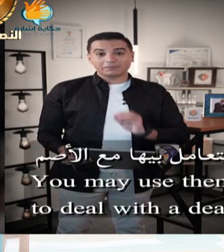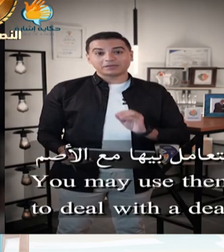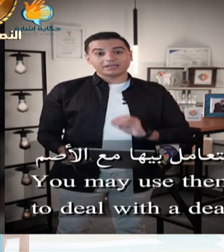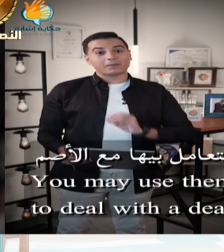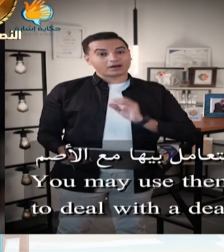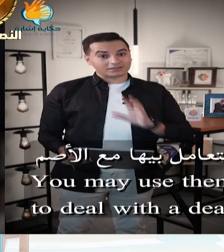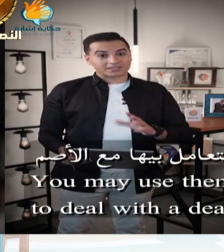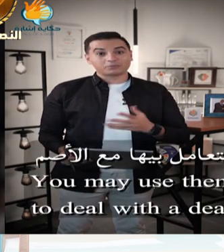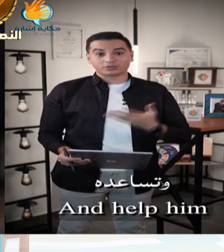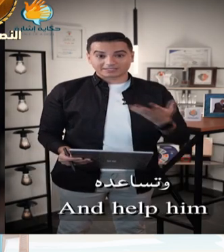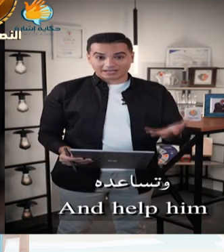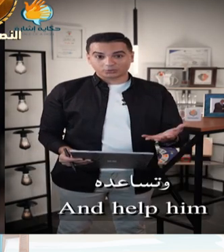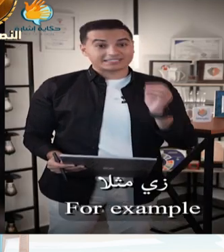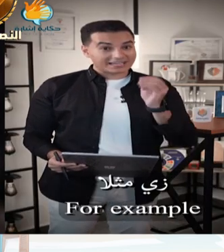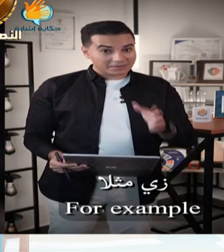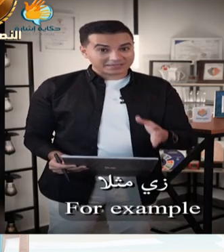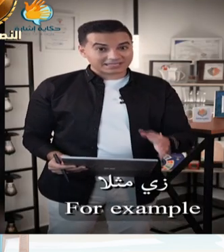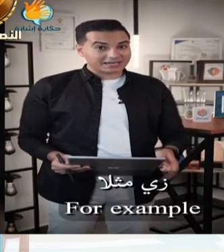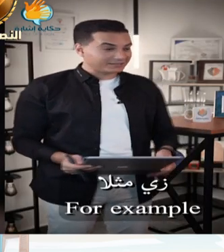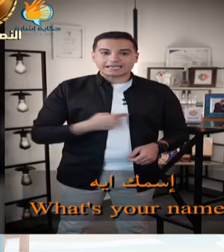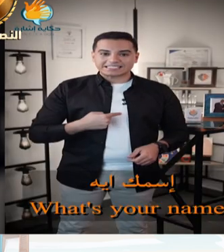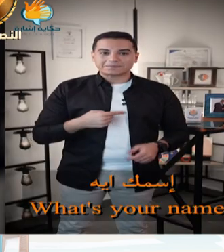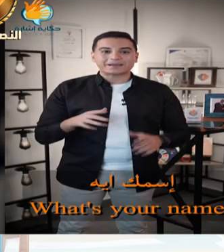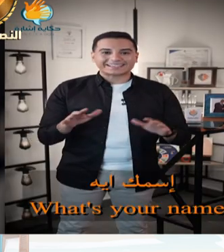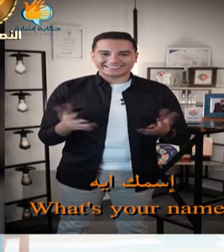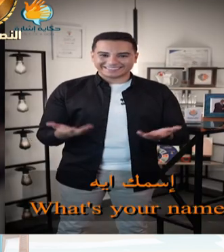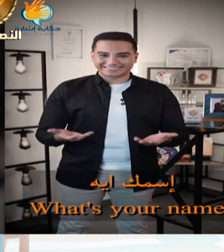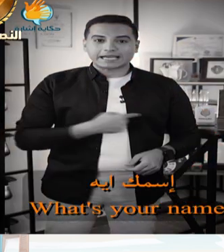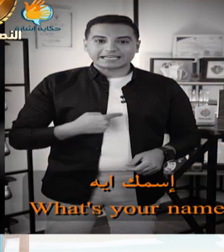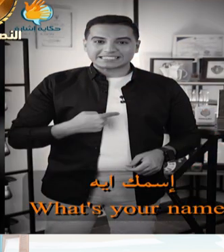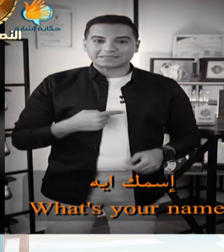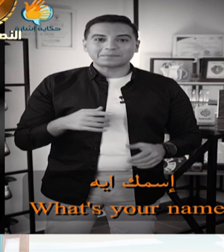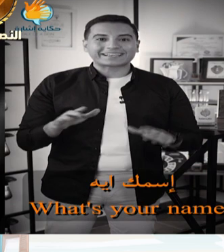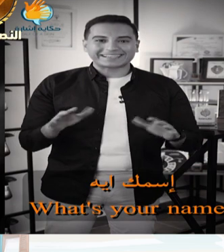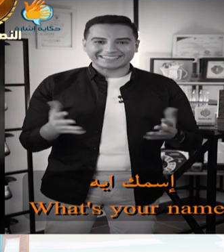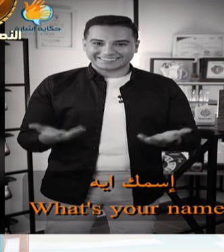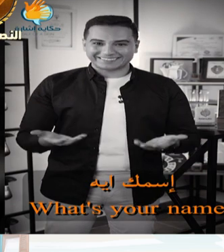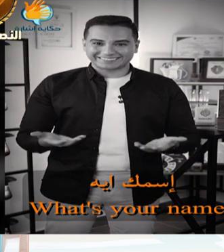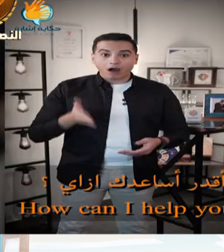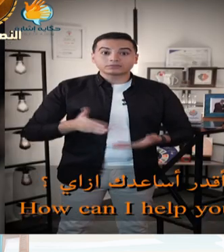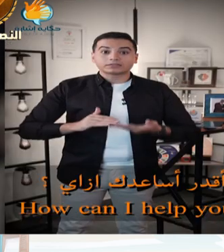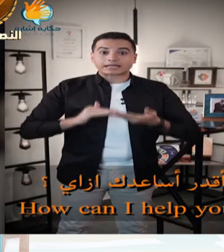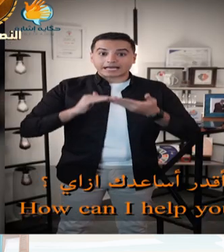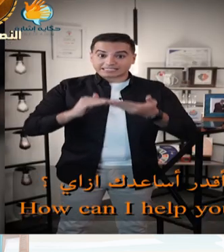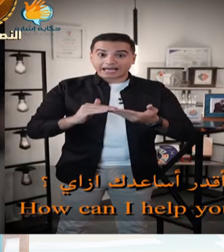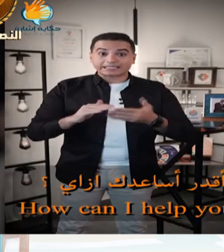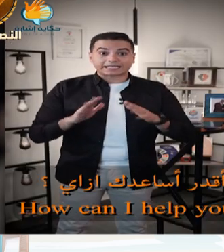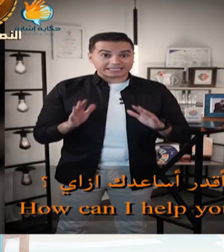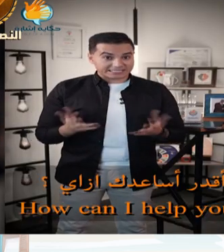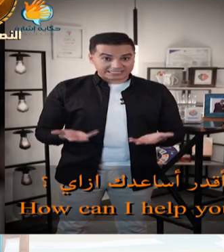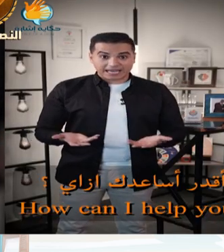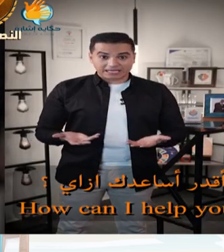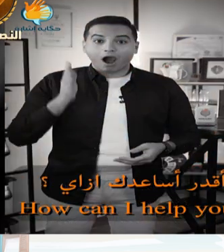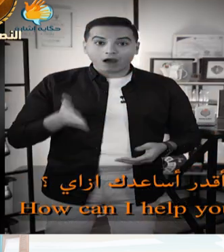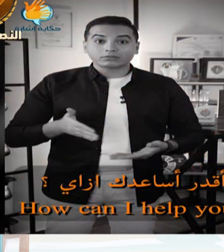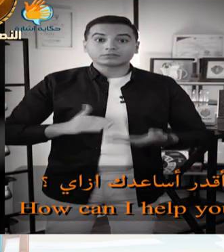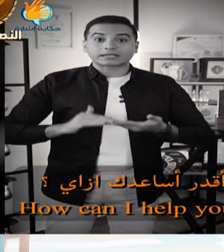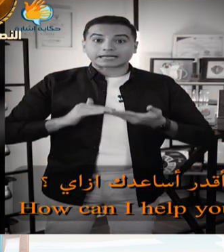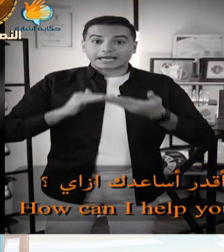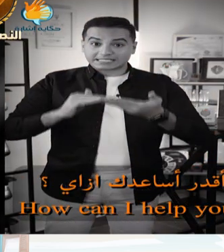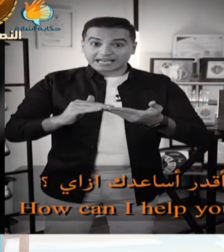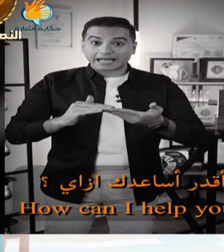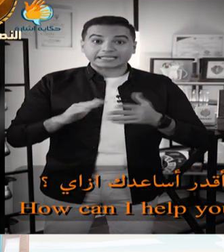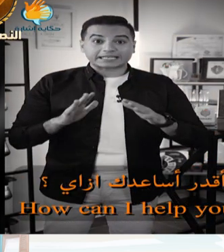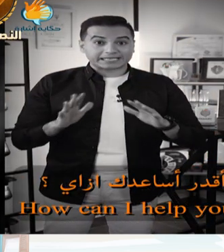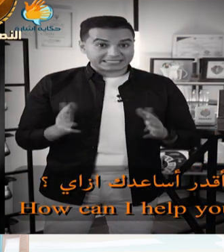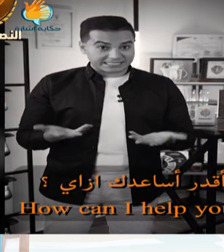بيتم فمن بعدها ابتدينا نلاقي المؤتمرات موجود فيها حد مختص بلغه الاشاره ابتدينا نلاقي الحوار الوطني بيترجم بلغه